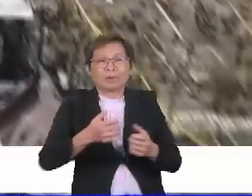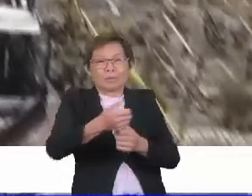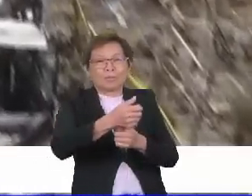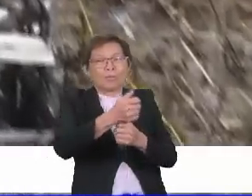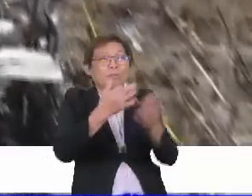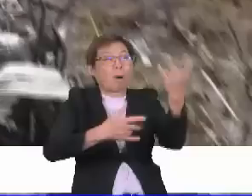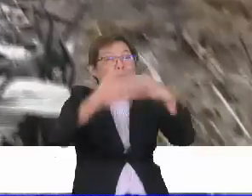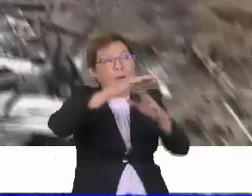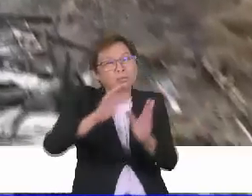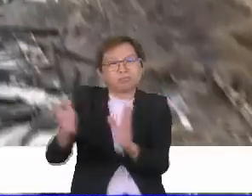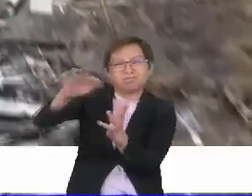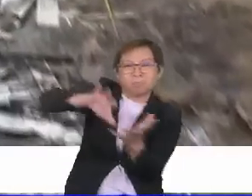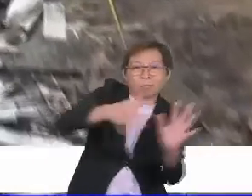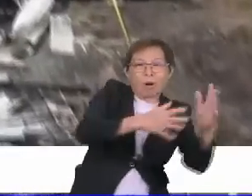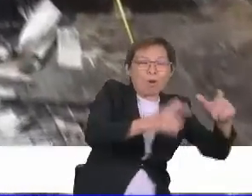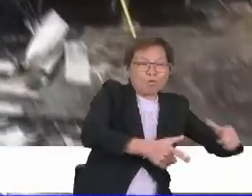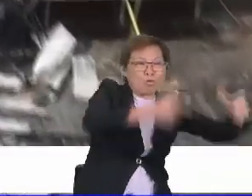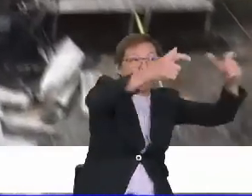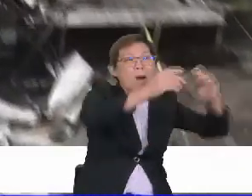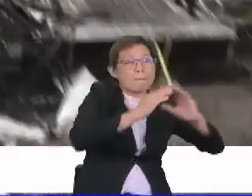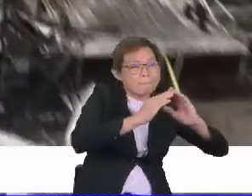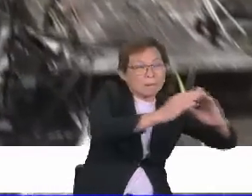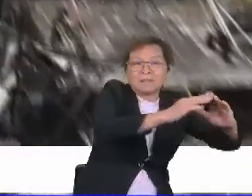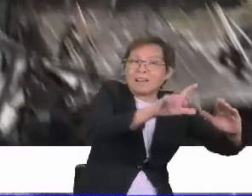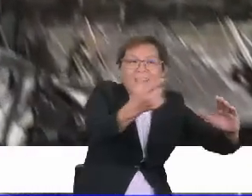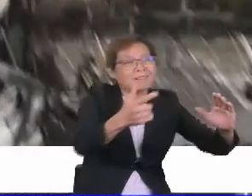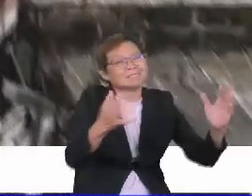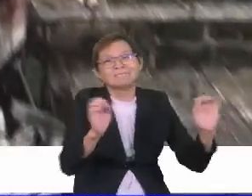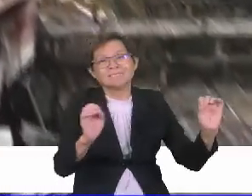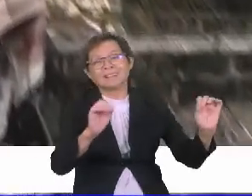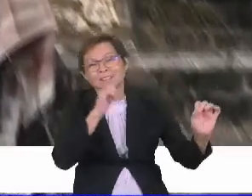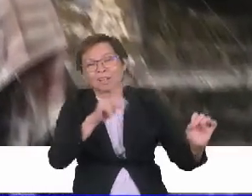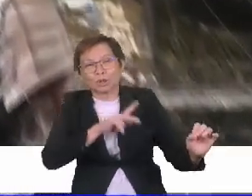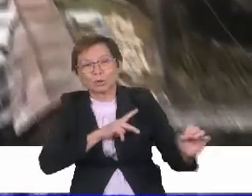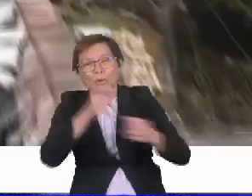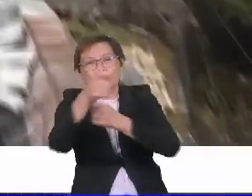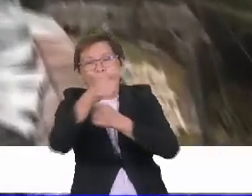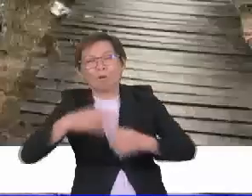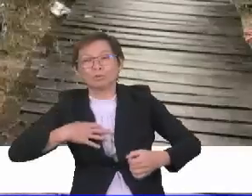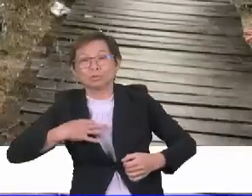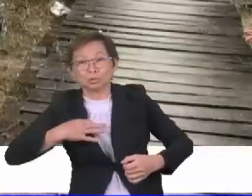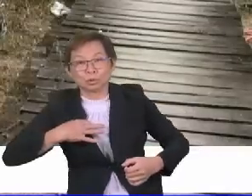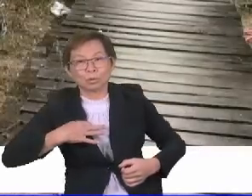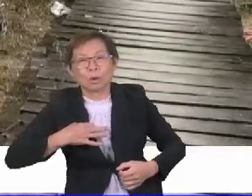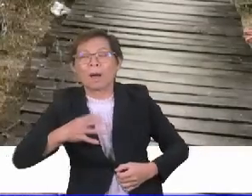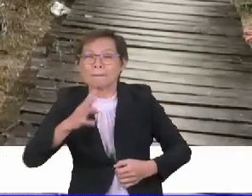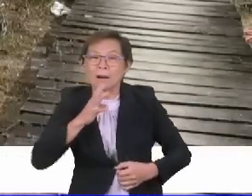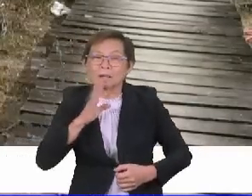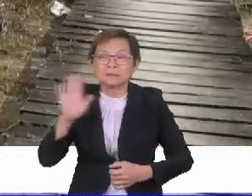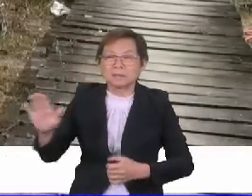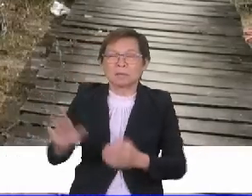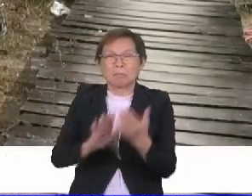menyilakan api menembak ke blok-blok rumah panjang yang lain menurut ketua bom maskarela umadaro tirah lawai